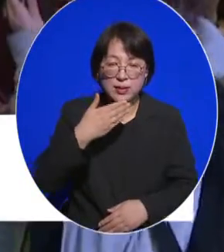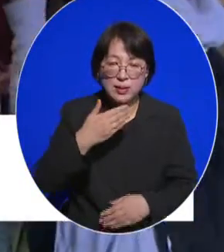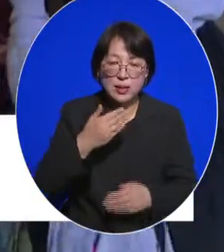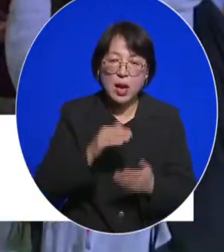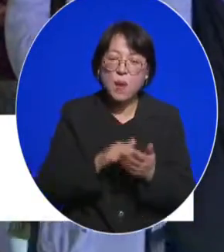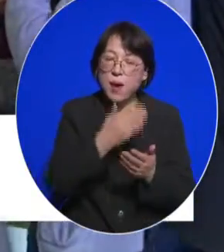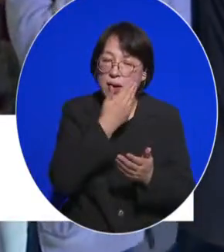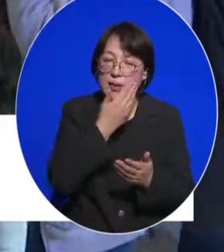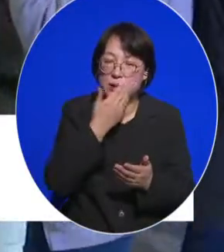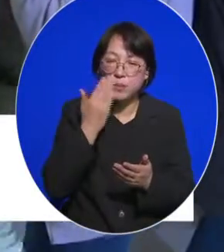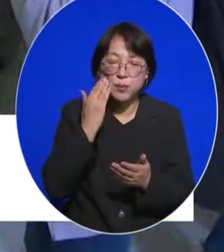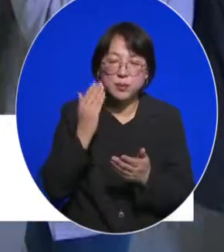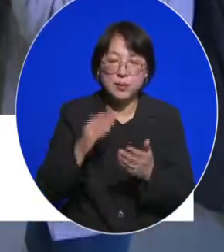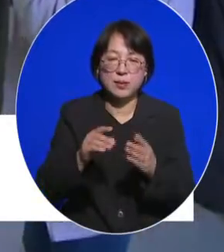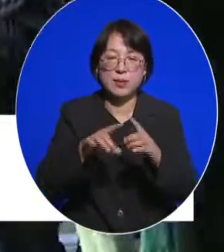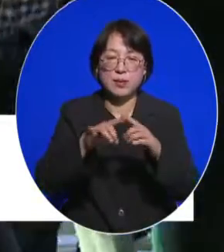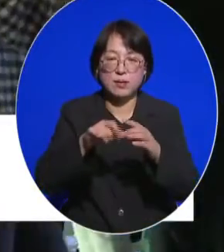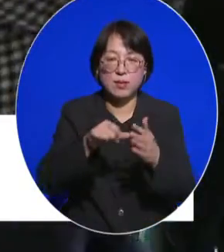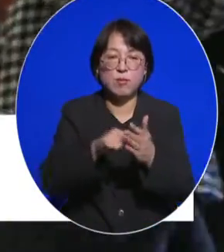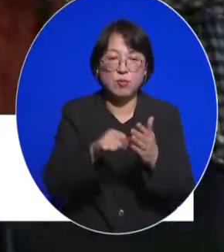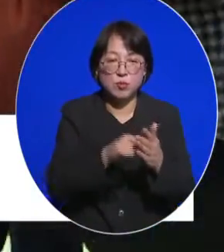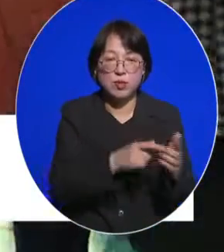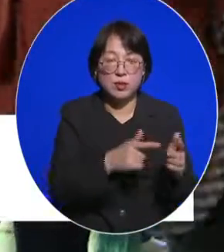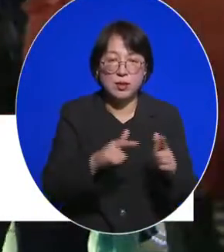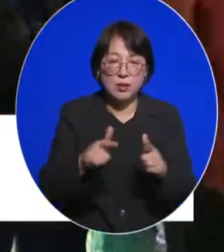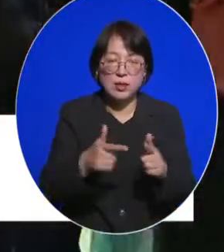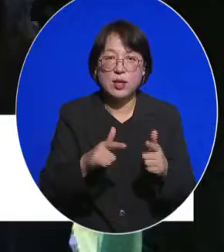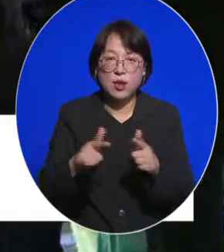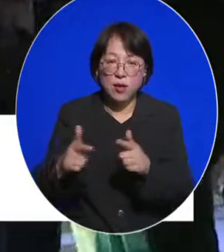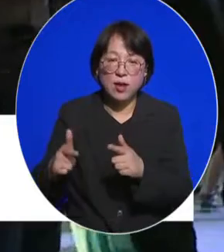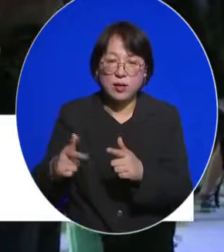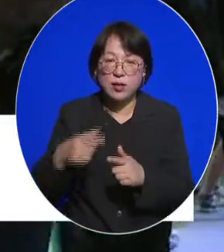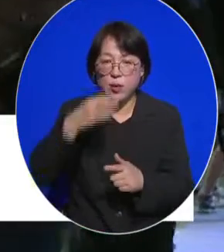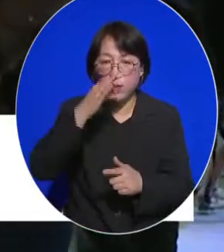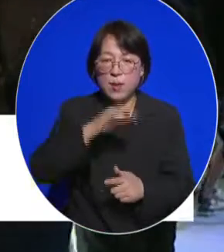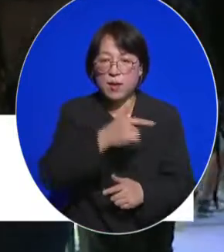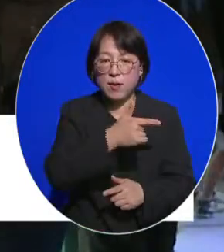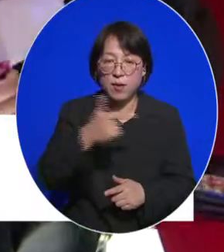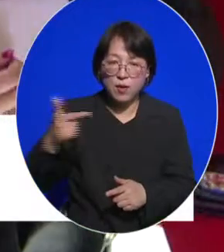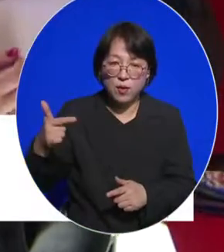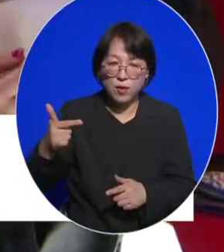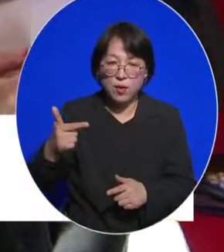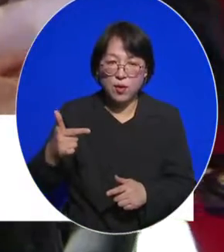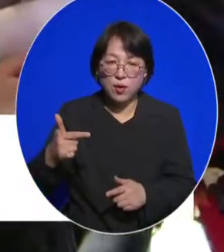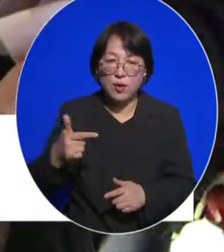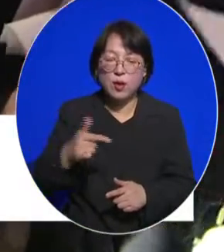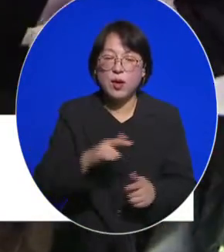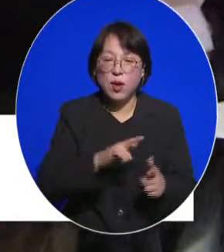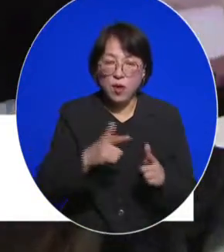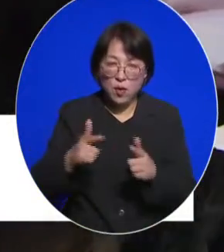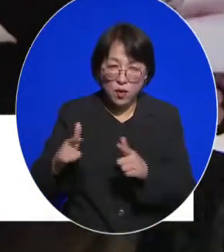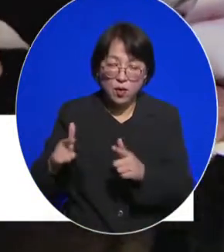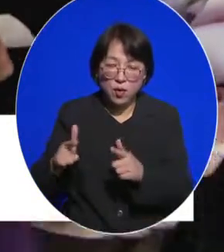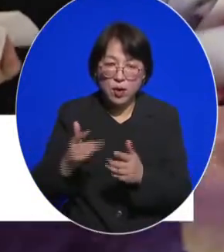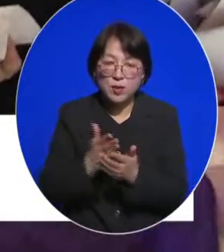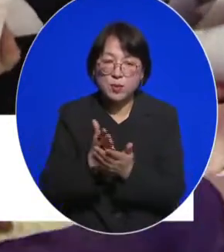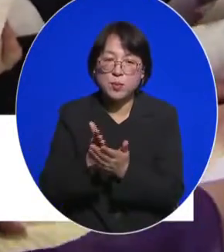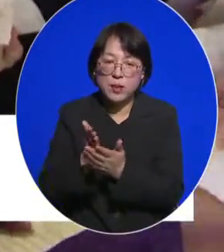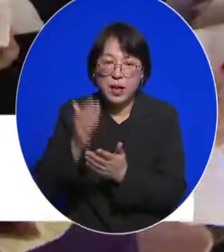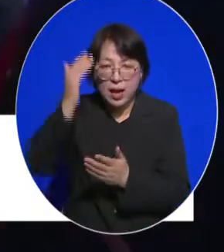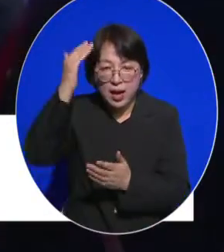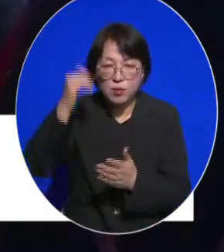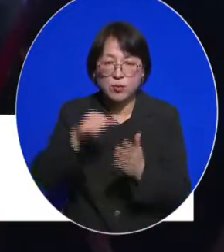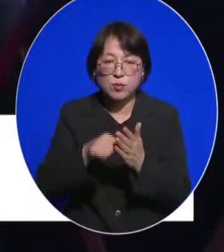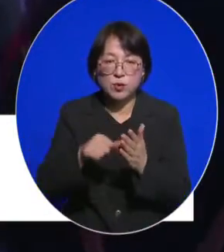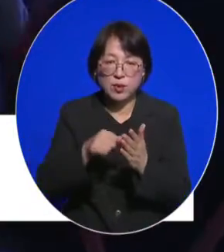아니면 뭐 화장품이라든가 기타 뭐 전자제품도 효과가 있을 수 있고 여러 가지 부문에서 한국 제품에